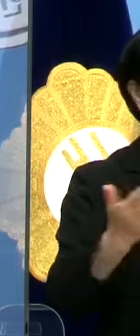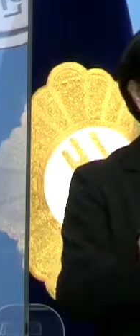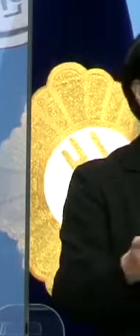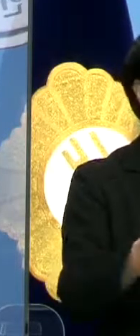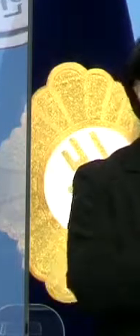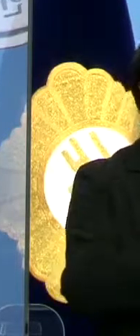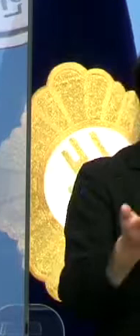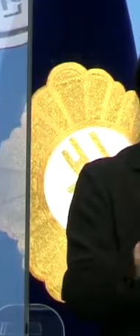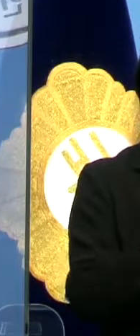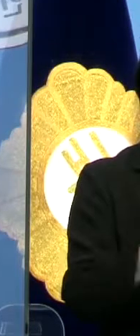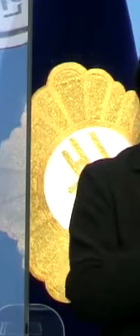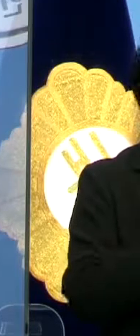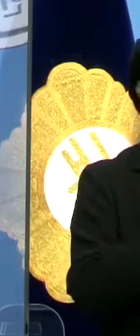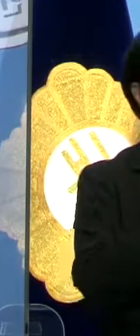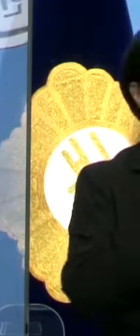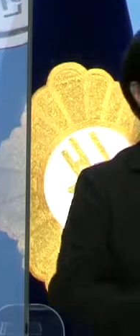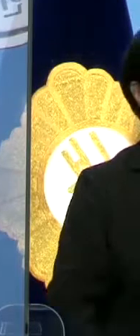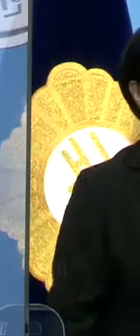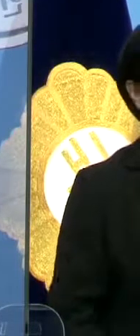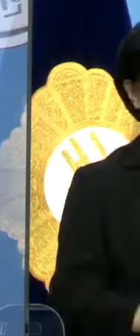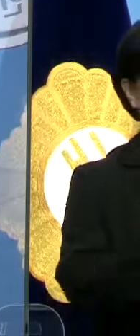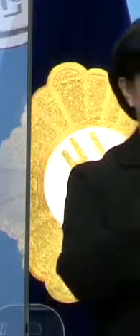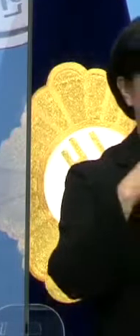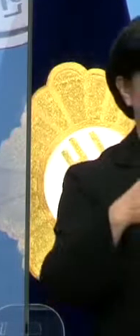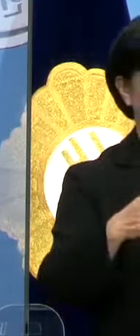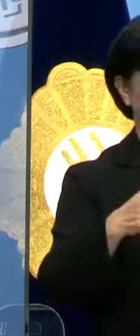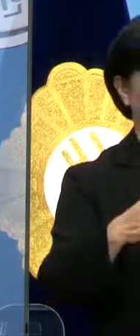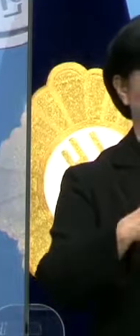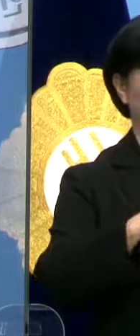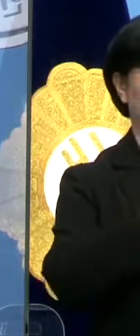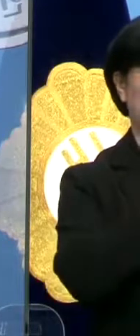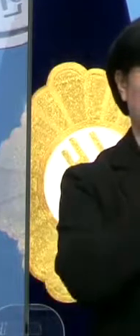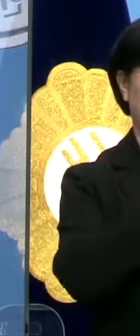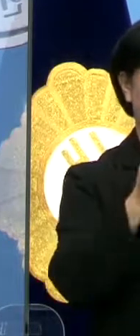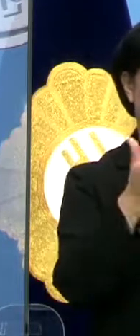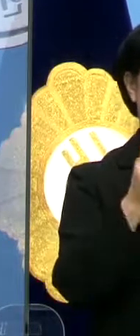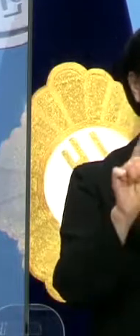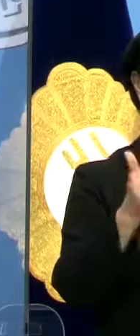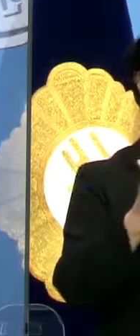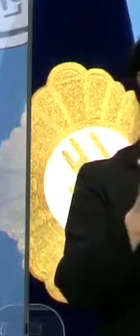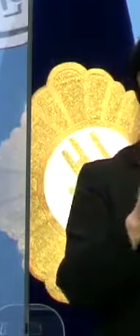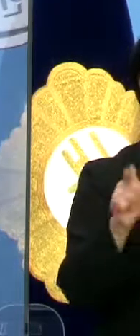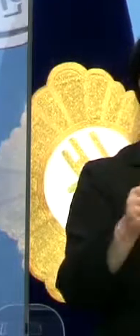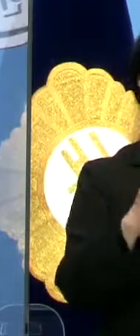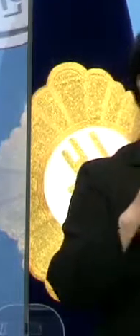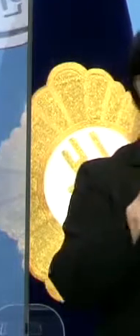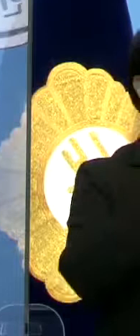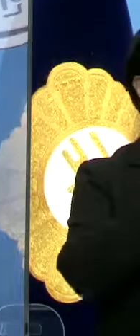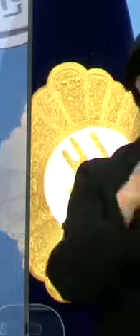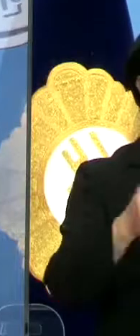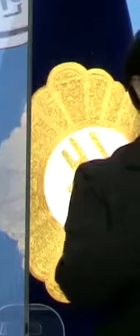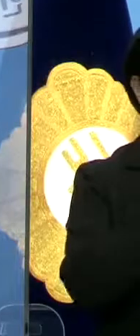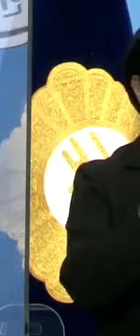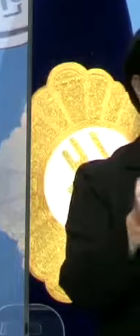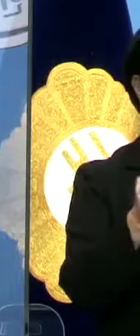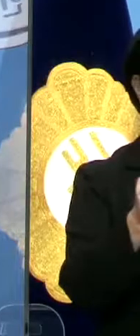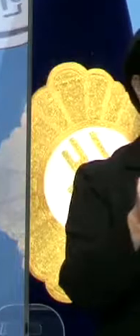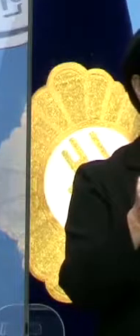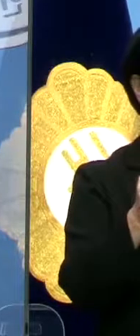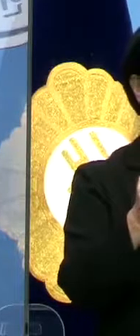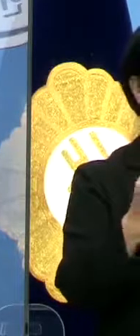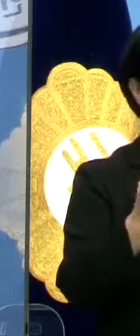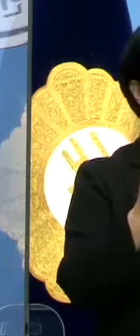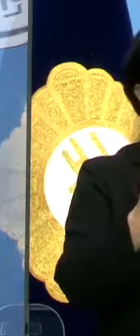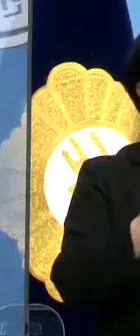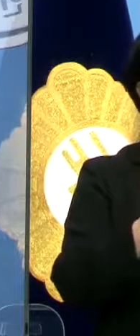차례 있었습니다 그리고 마포구의 한 의 원 인 1 이름 구현 같은 경우는 그 본인이 부인이 운영하는